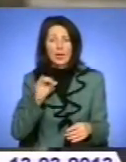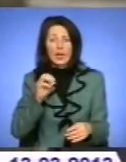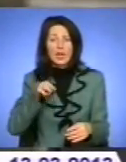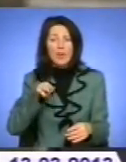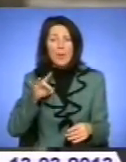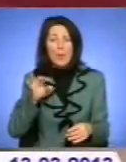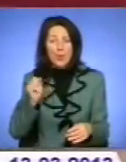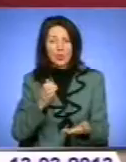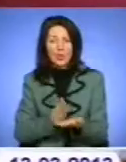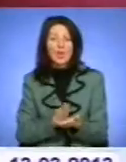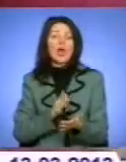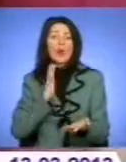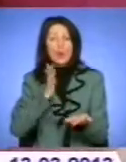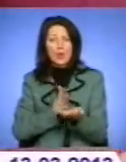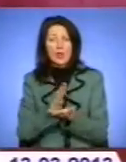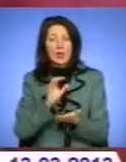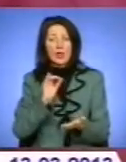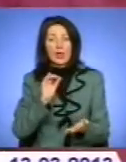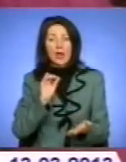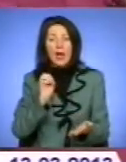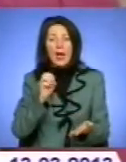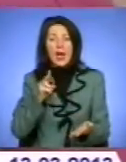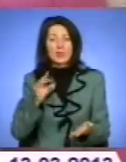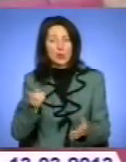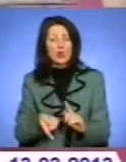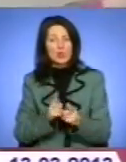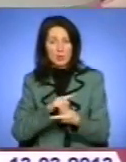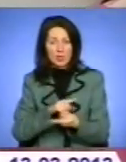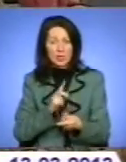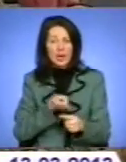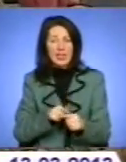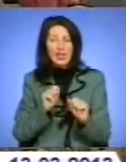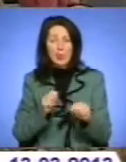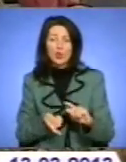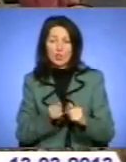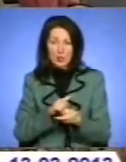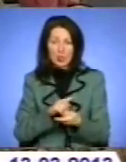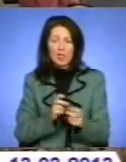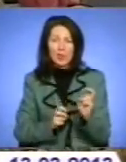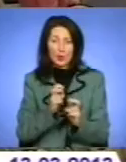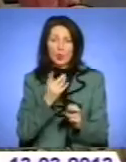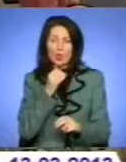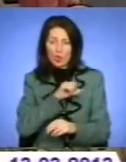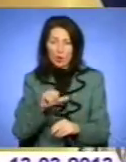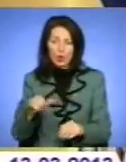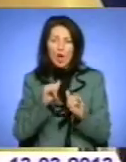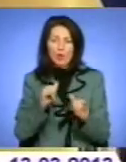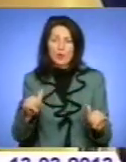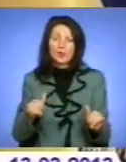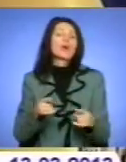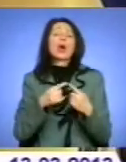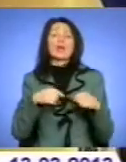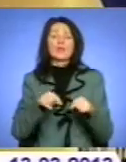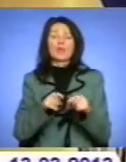імпортозаміщення, активізація внутрішнього ринку через будівництво підприємств, які можуть замінити продукцію з-за кордону, а також розвиток інфраструктурних проєктів.